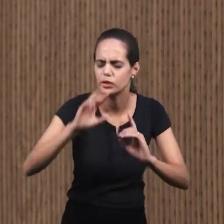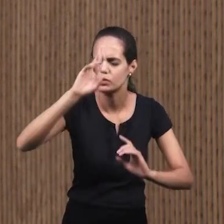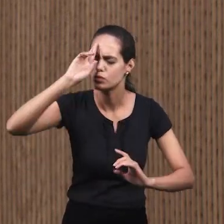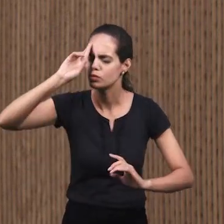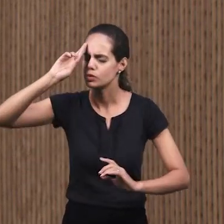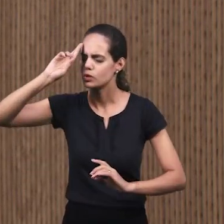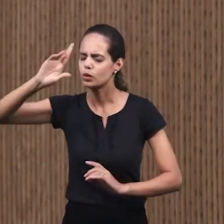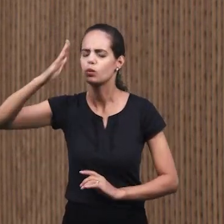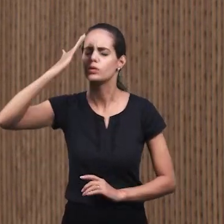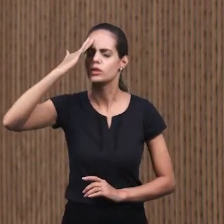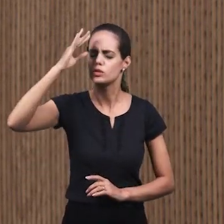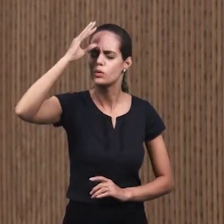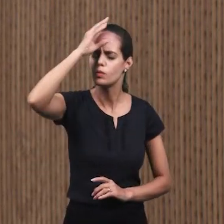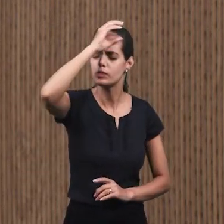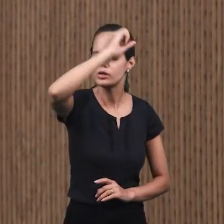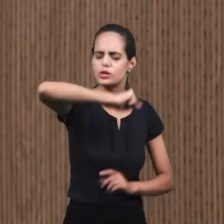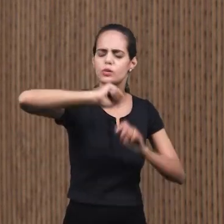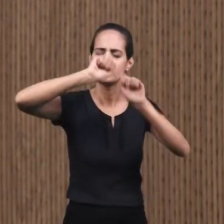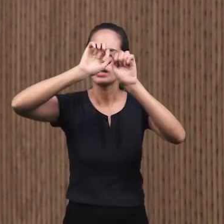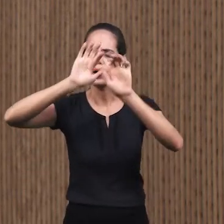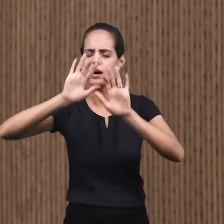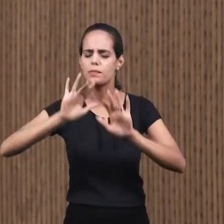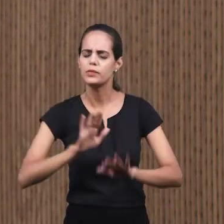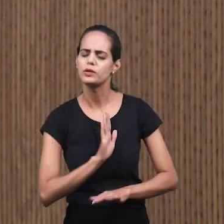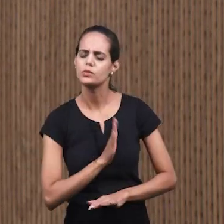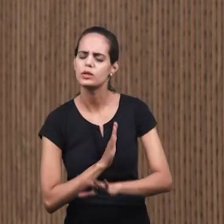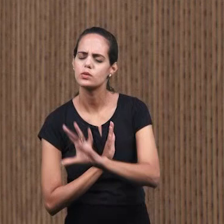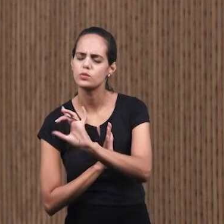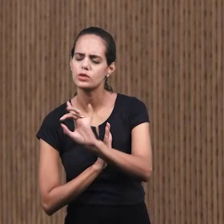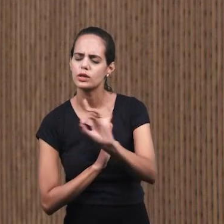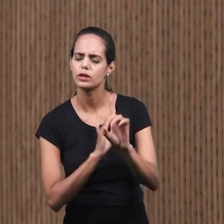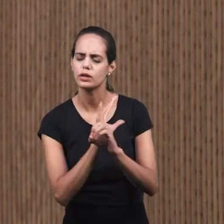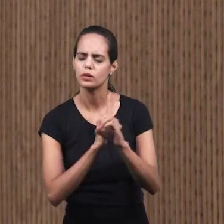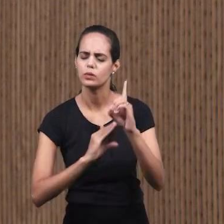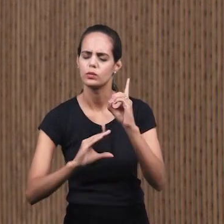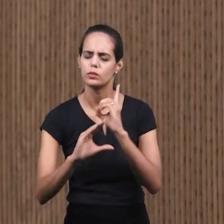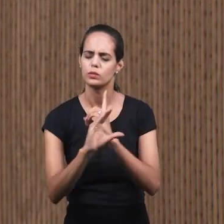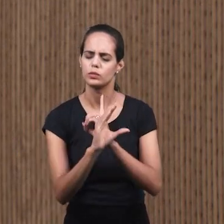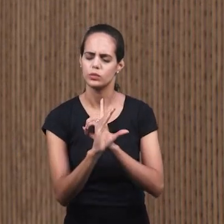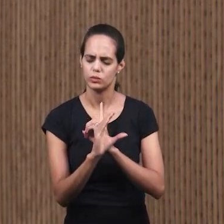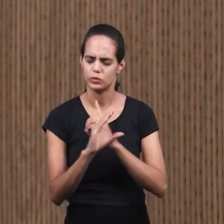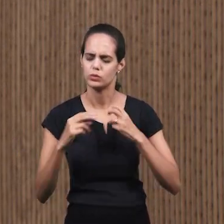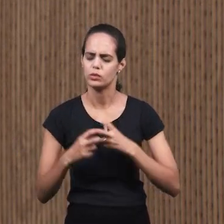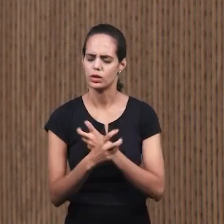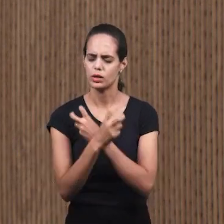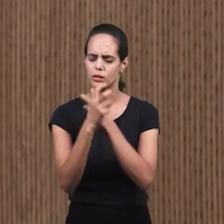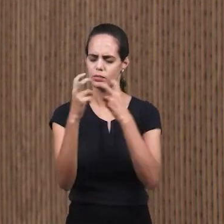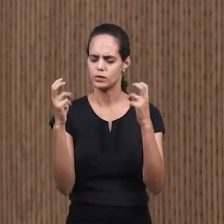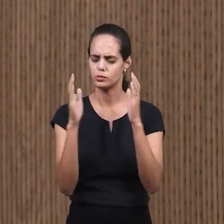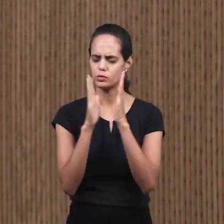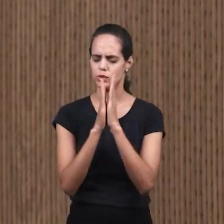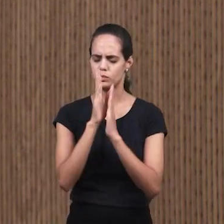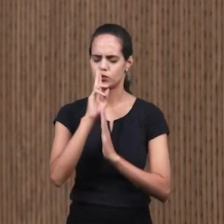bénédiction puisse arriver à chaque cœur à travers ce culte. Nous prions ainsi au nom de Jésus.